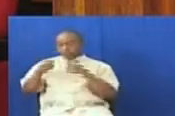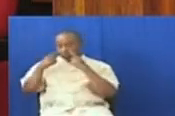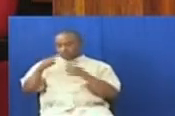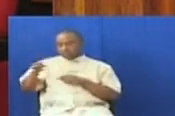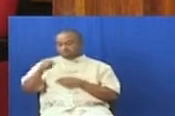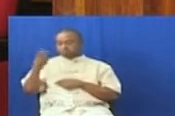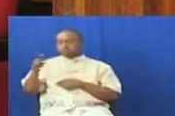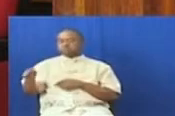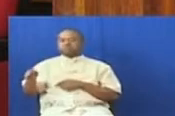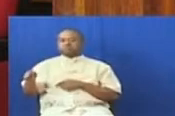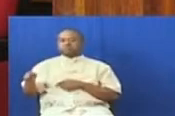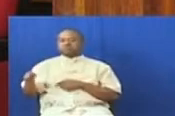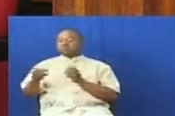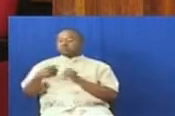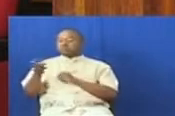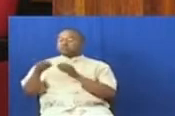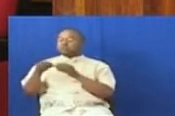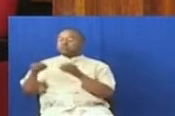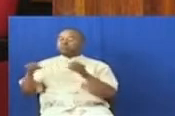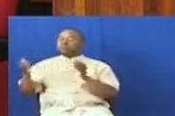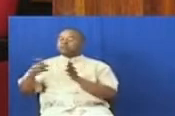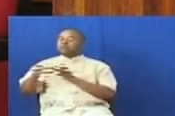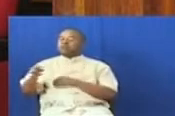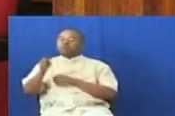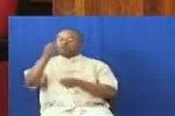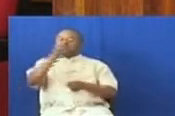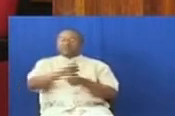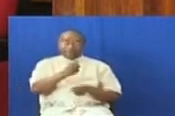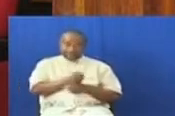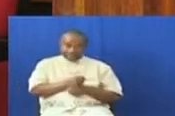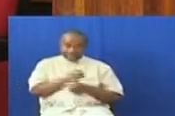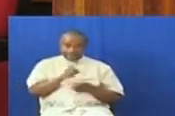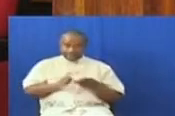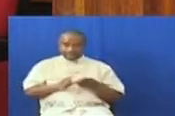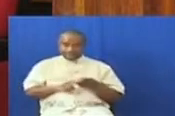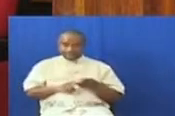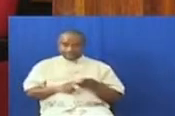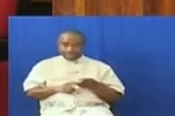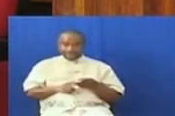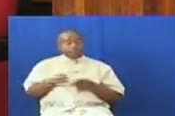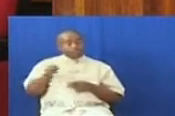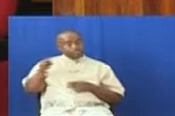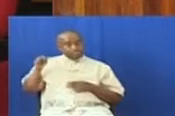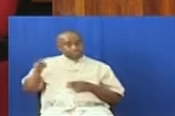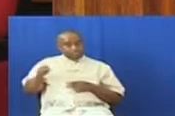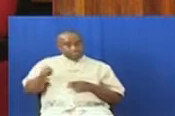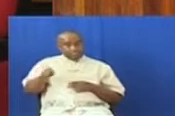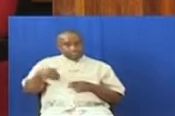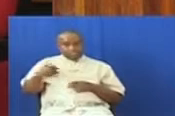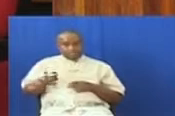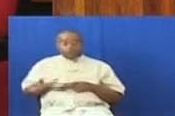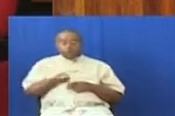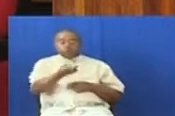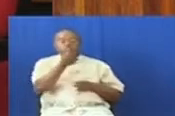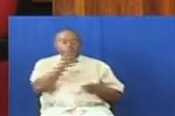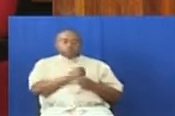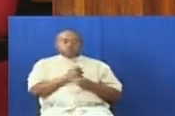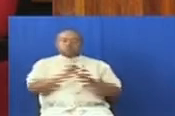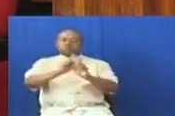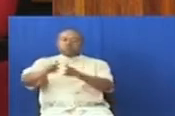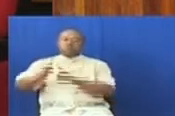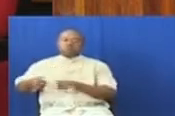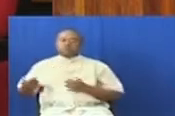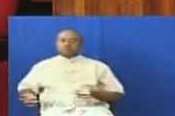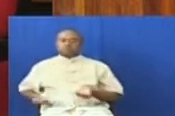kwa sababu inachelewesha malipo ya watumishi pamoja na wazivuni wetu ambao wanapewa kazi mbalimbali kwa